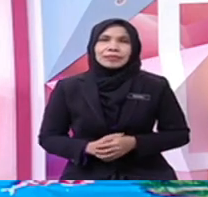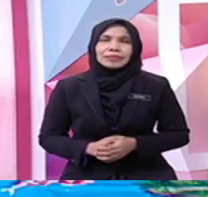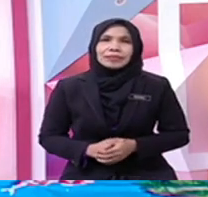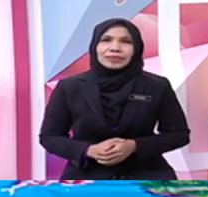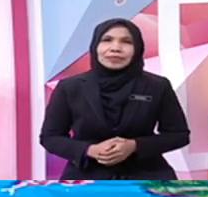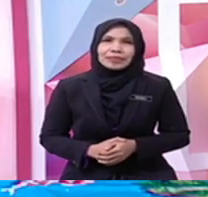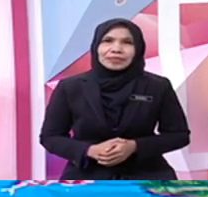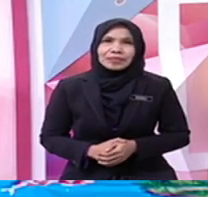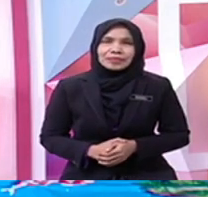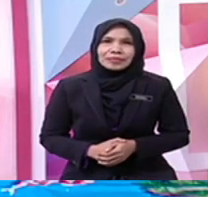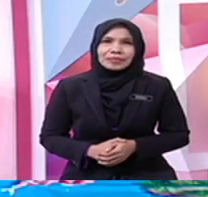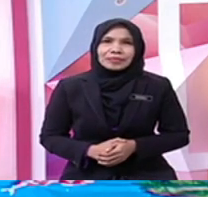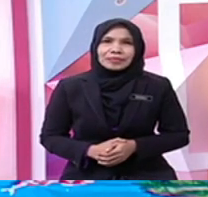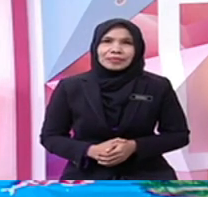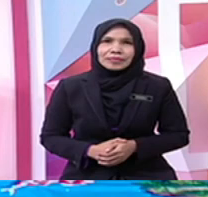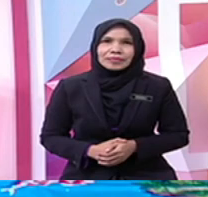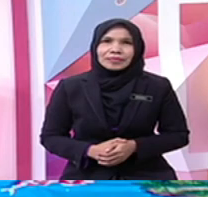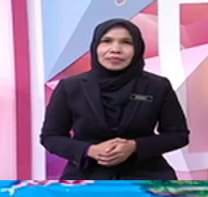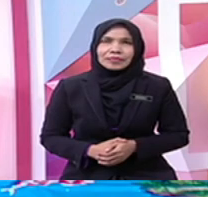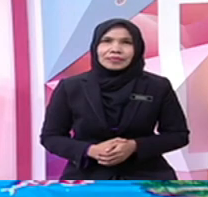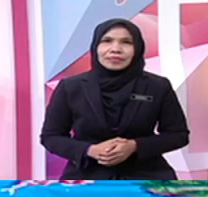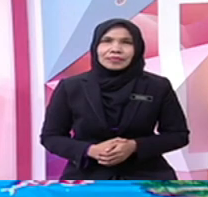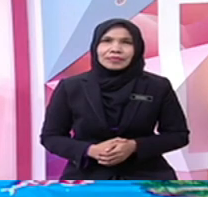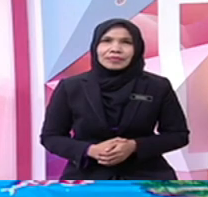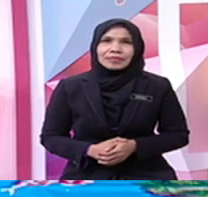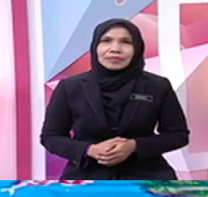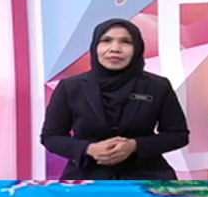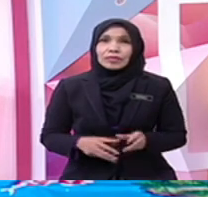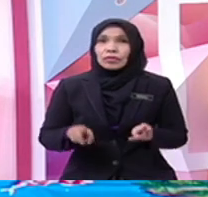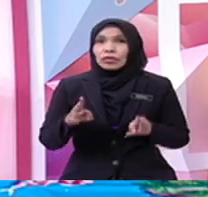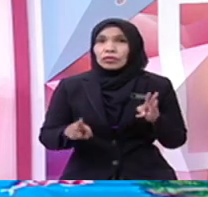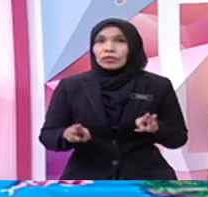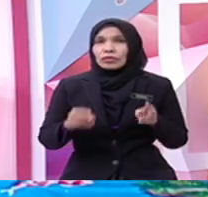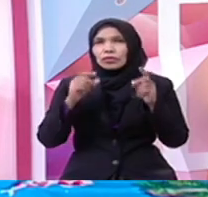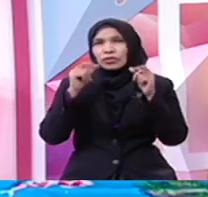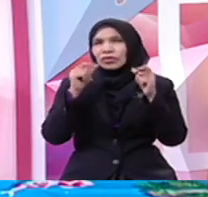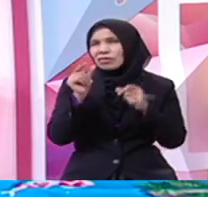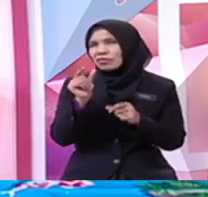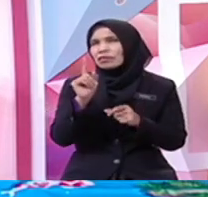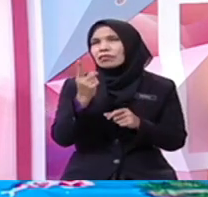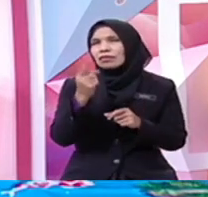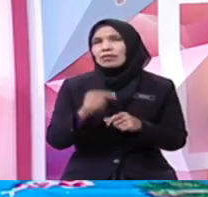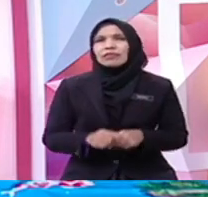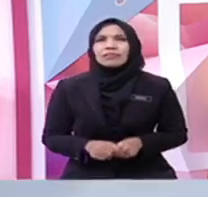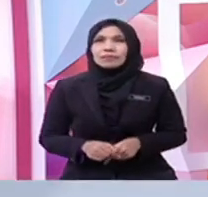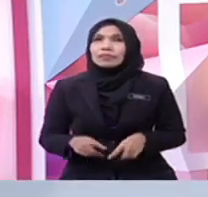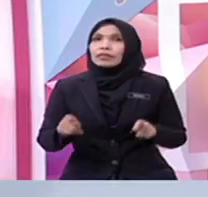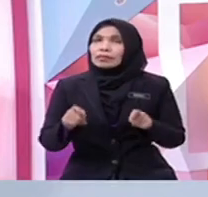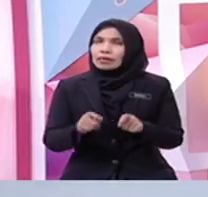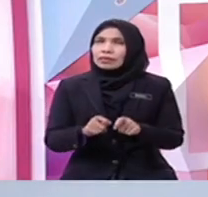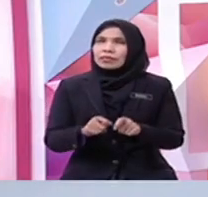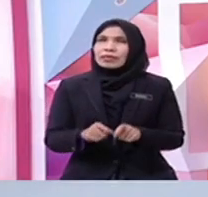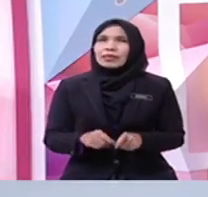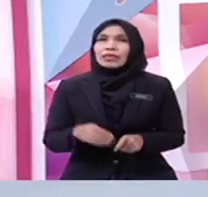berhasiat bye walaupun gulugulu seksi gula gunakan kecil jujur tapi kita kadang kita makan